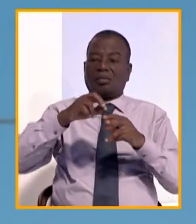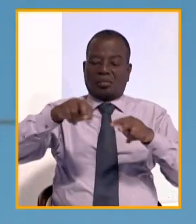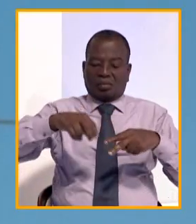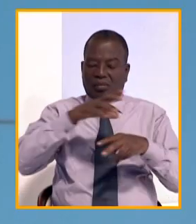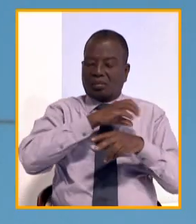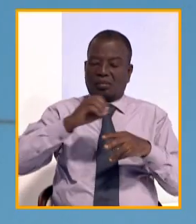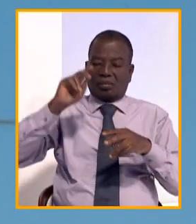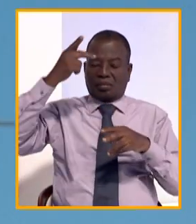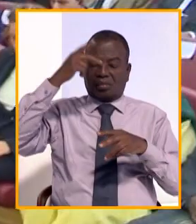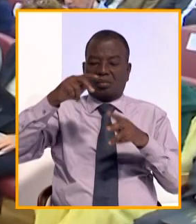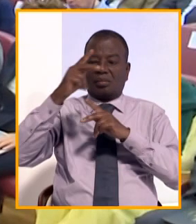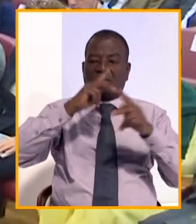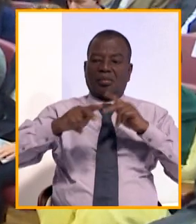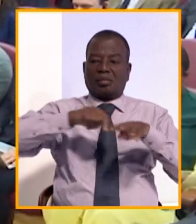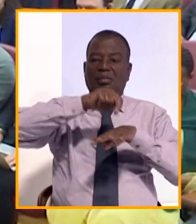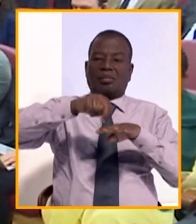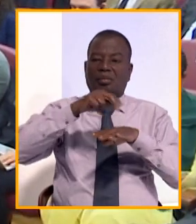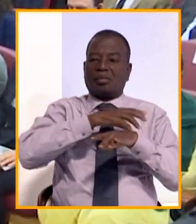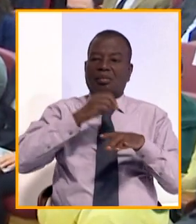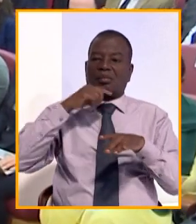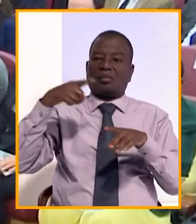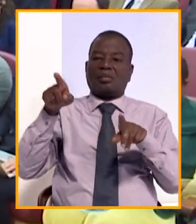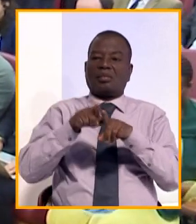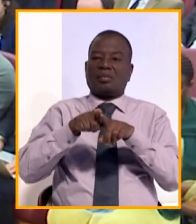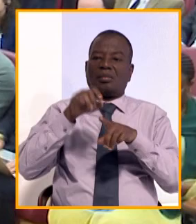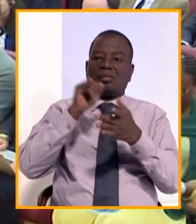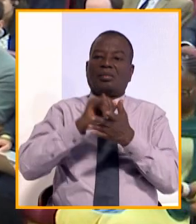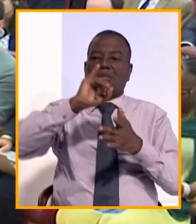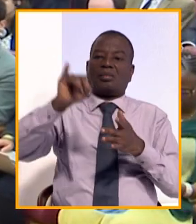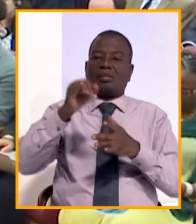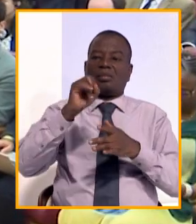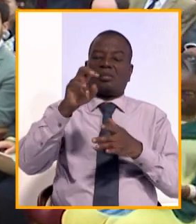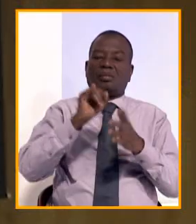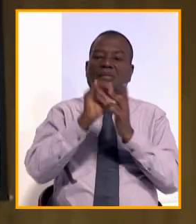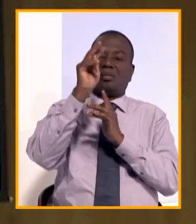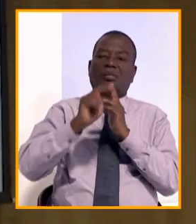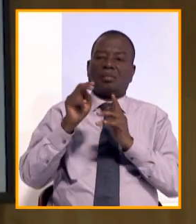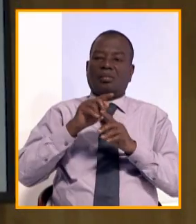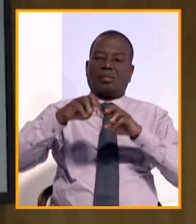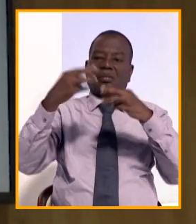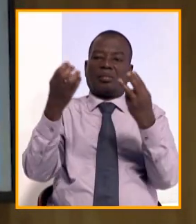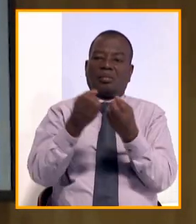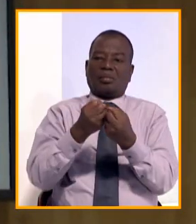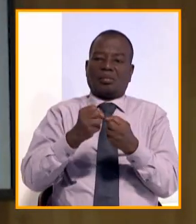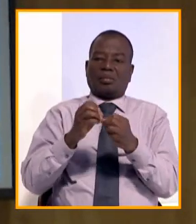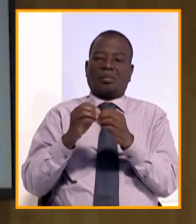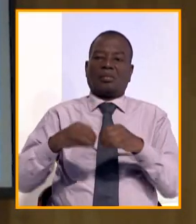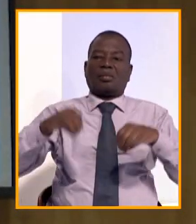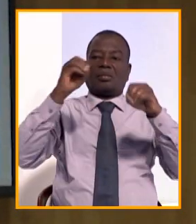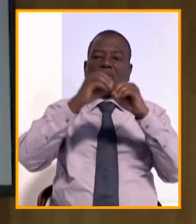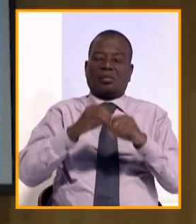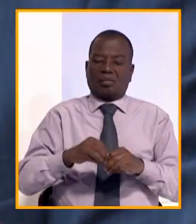des politiques publiques nationales. Tel était le cas ce jeudi 12 janvier, où un atelier organisé à l'auditorium